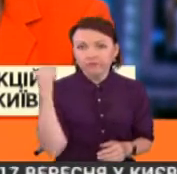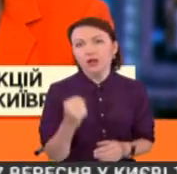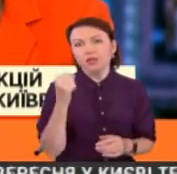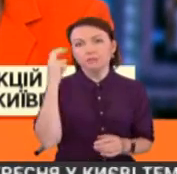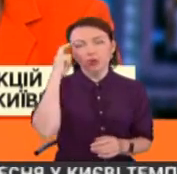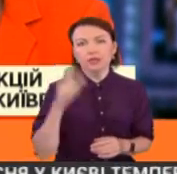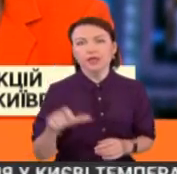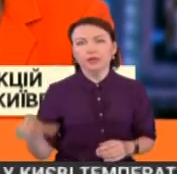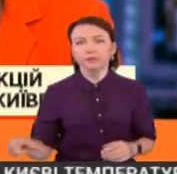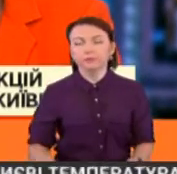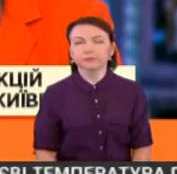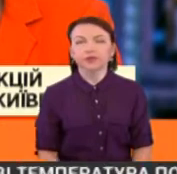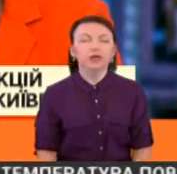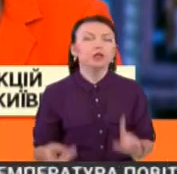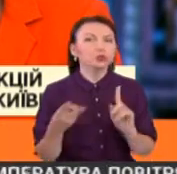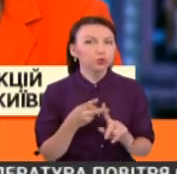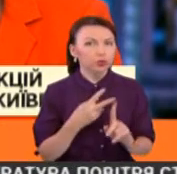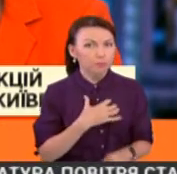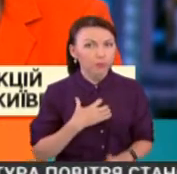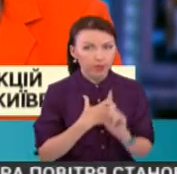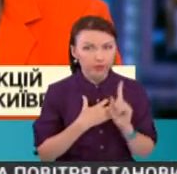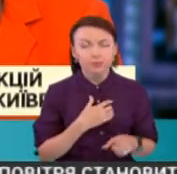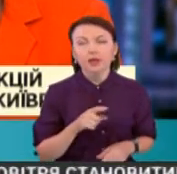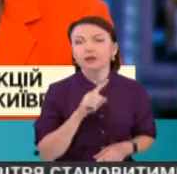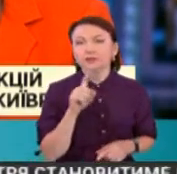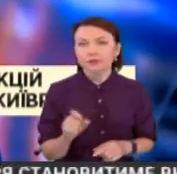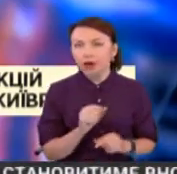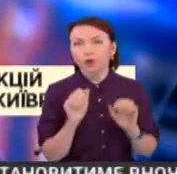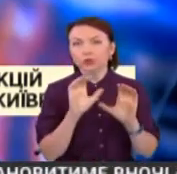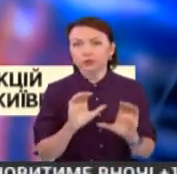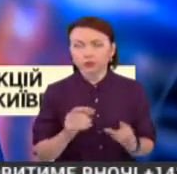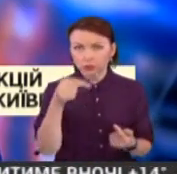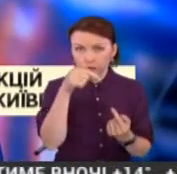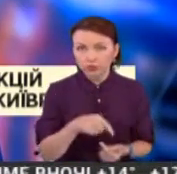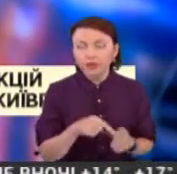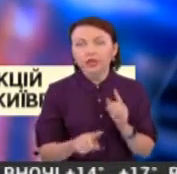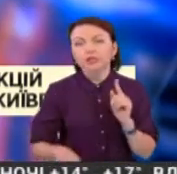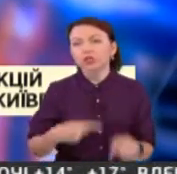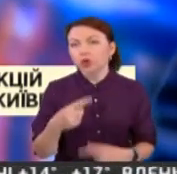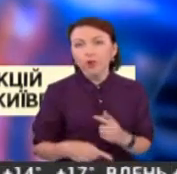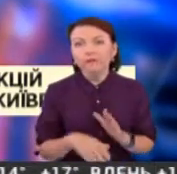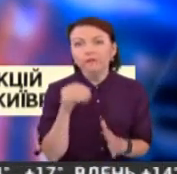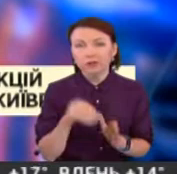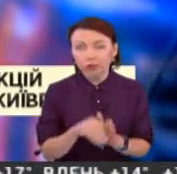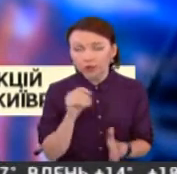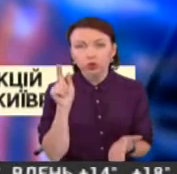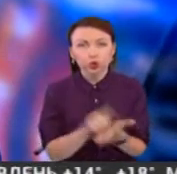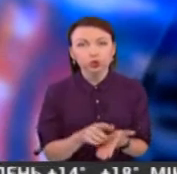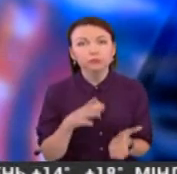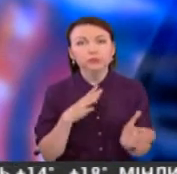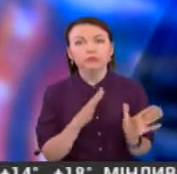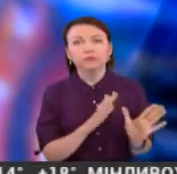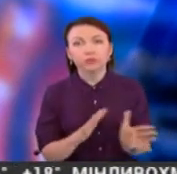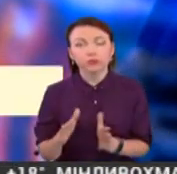киянам. Другий момент, що за Конституцією чергові вибори мають відбуватися